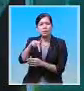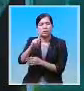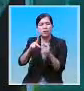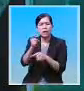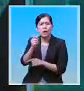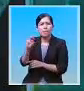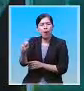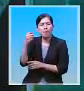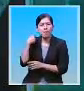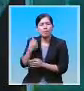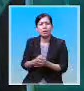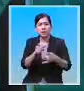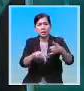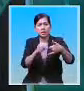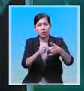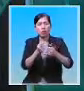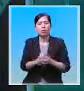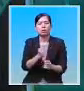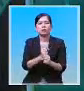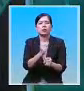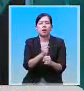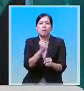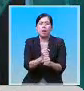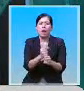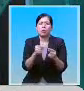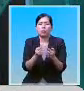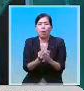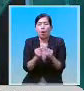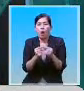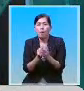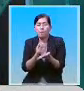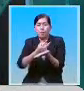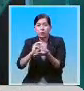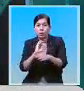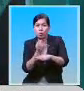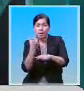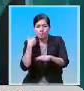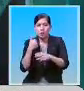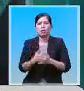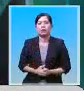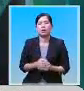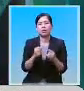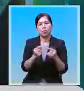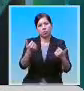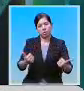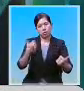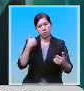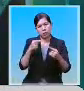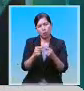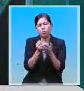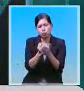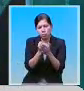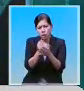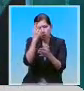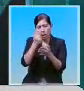หัสว่าอะไรคะ นคร71ครับ ตอนนี้เขาก็เลยมีการติดแฮชแท็ก เซฟนคร71ขึ้นมา ใช่แล้วค่ะก็สืบเนื่องจากต้น